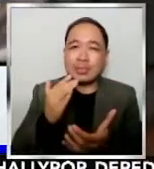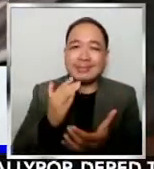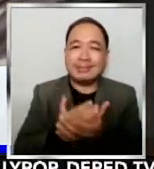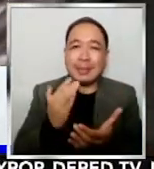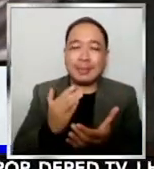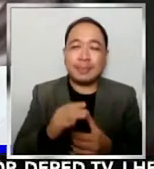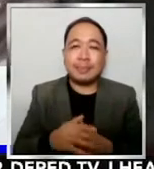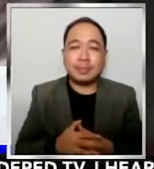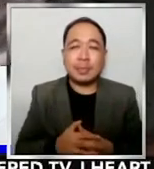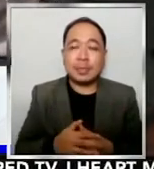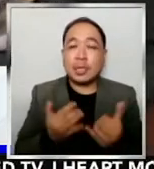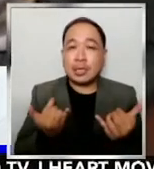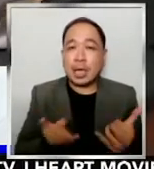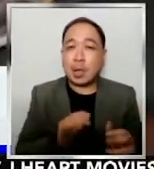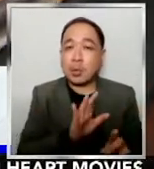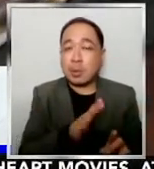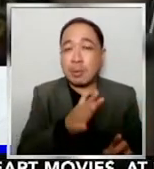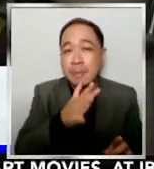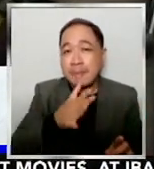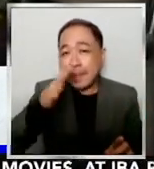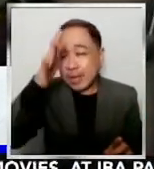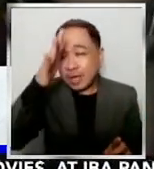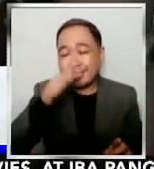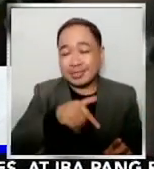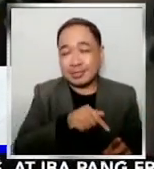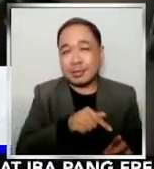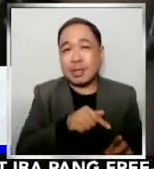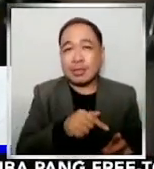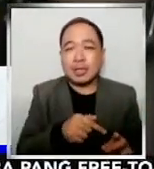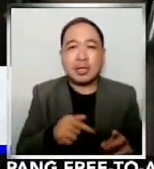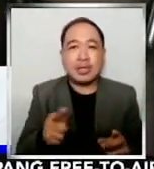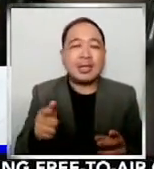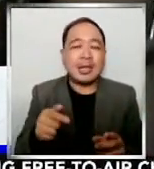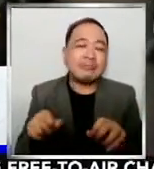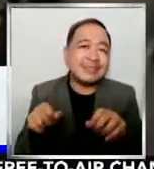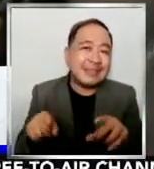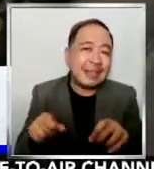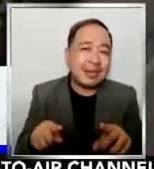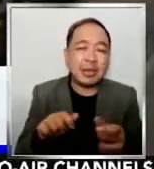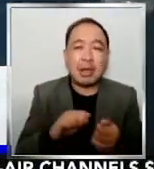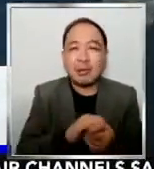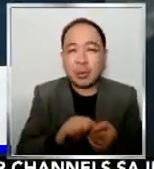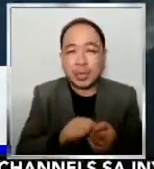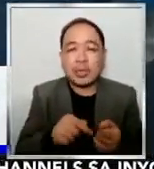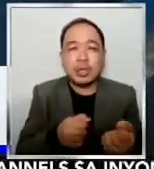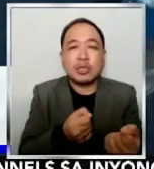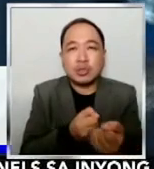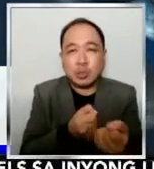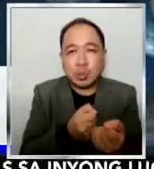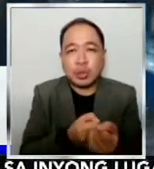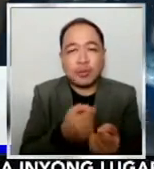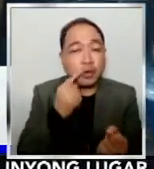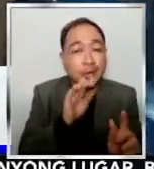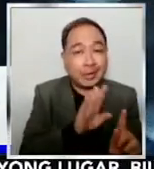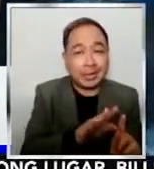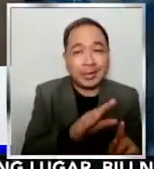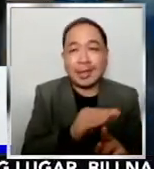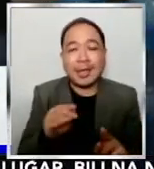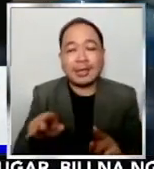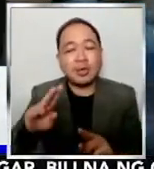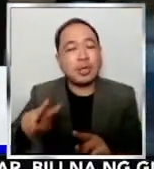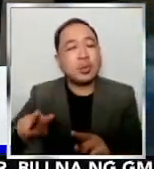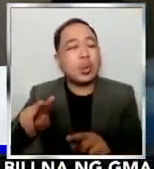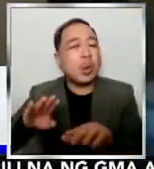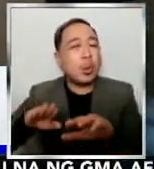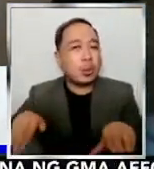fruit vendor ang sumusuporta kay Abigail at dalawa niyang anak na nag-aaral. Meron siyang leg prosthesis,